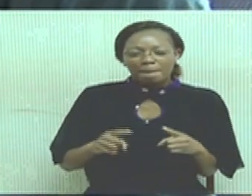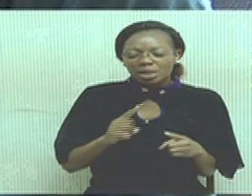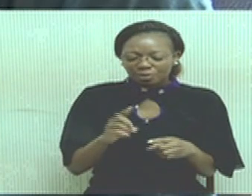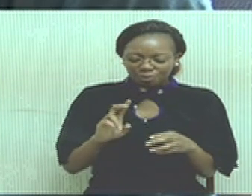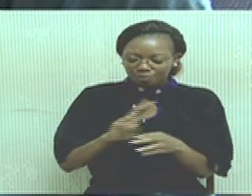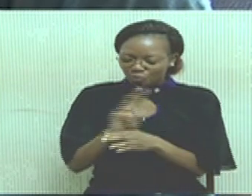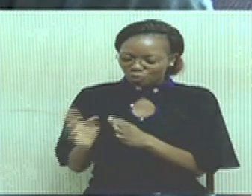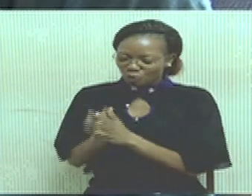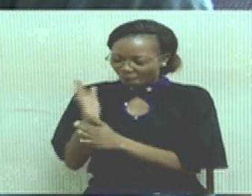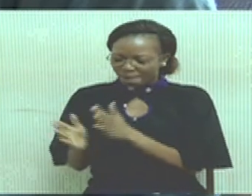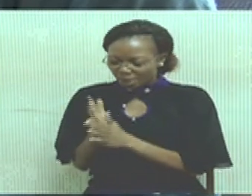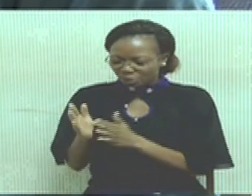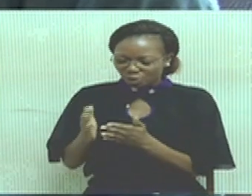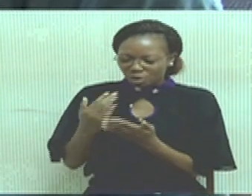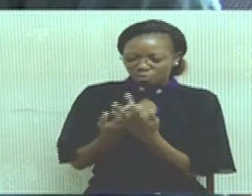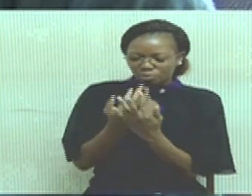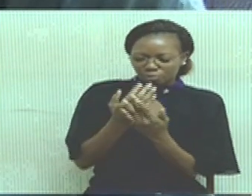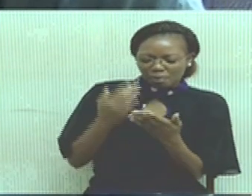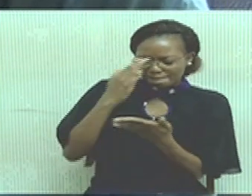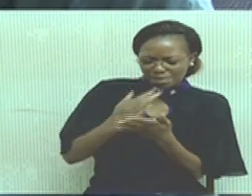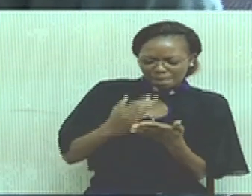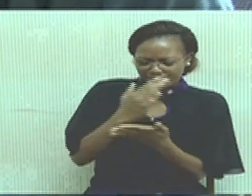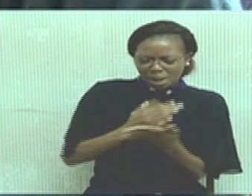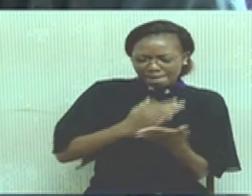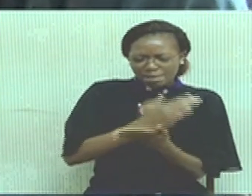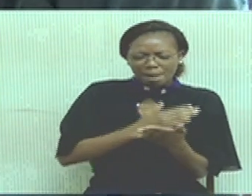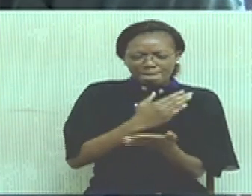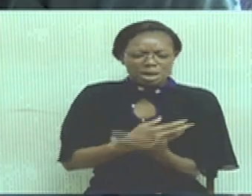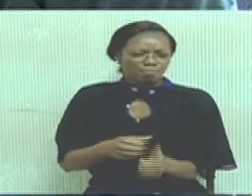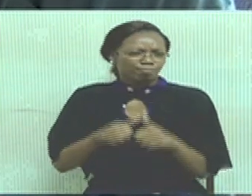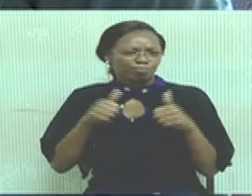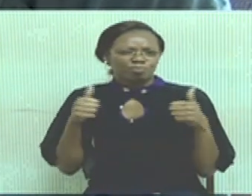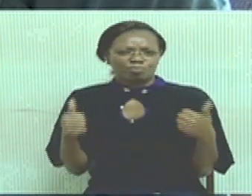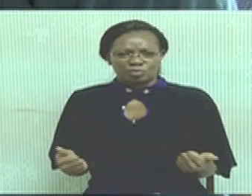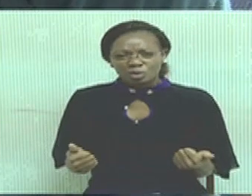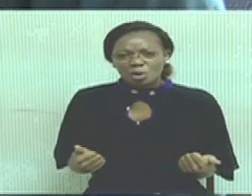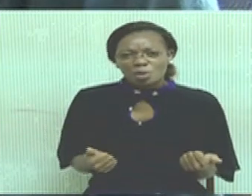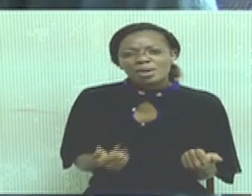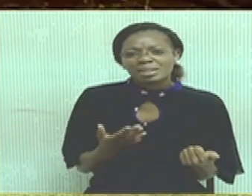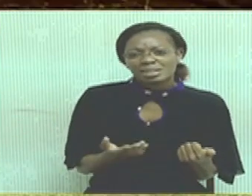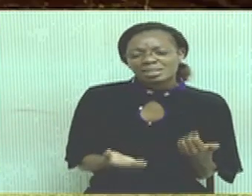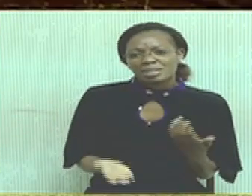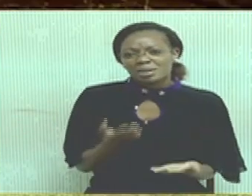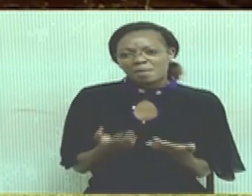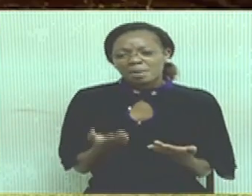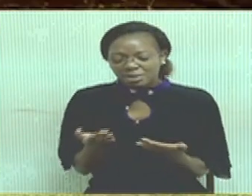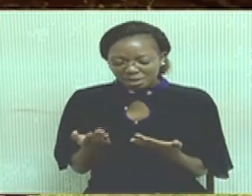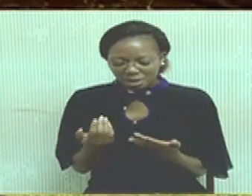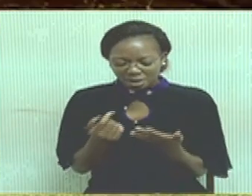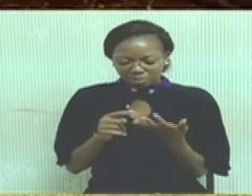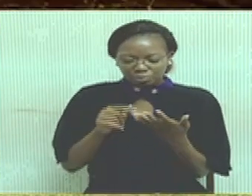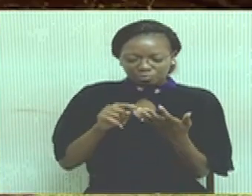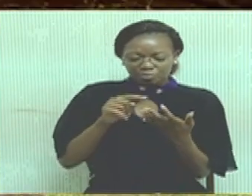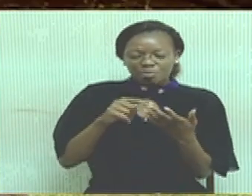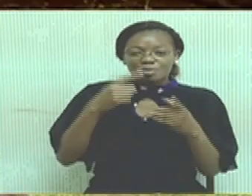wanachoka. Hivyo ndio inatufanya sisi tuamke kila asubuhi, tuende kazi bila kusikia kuchoka. Kawaida wafugaji wengi